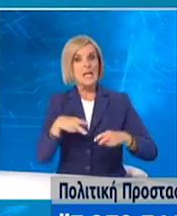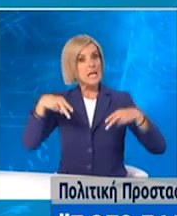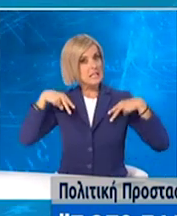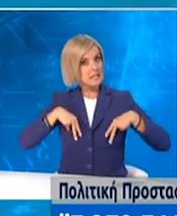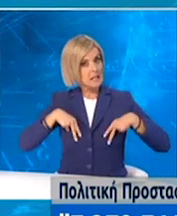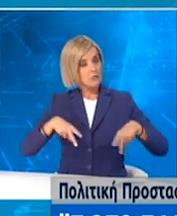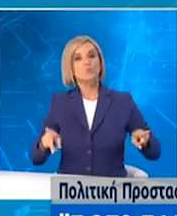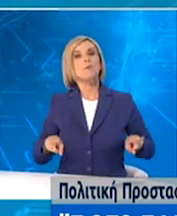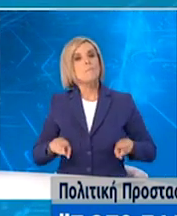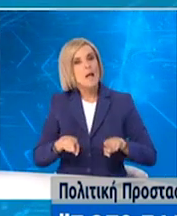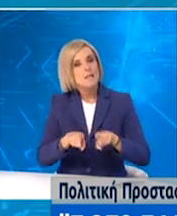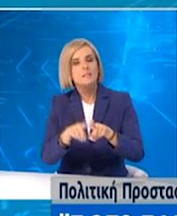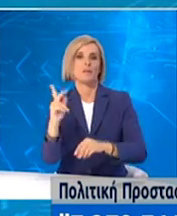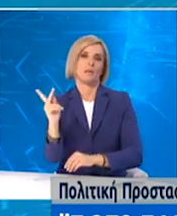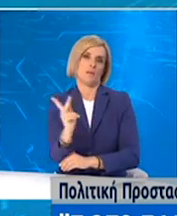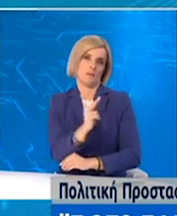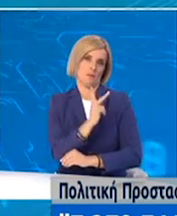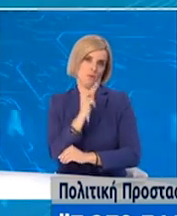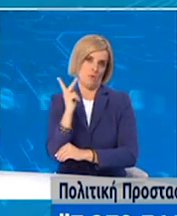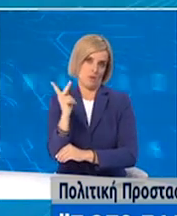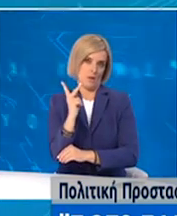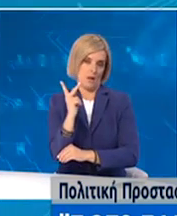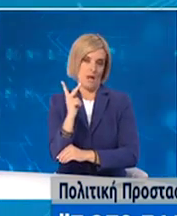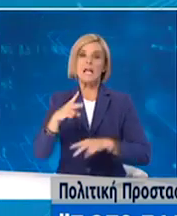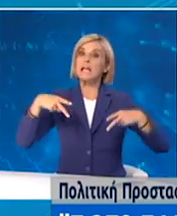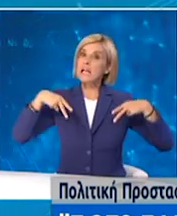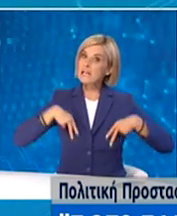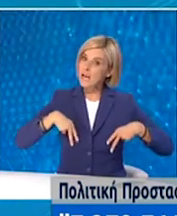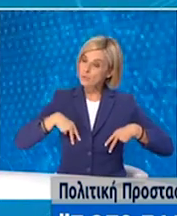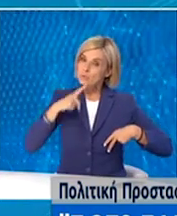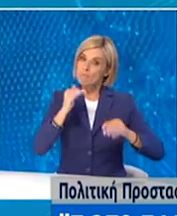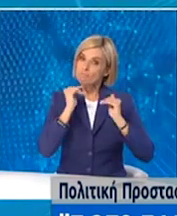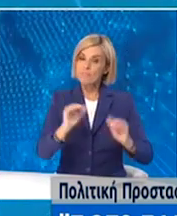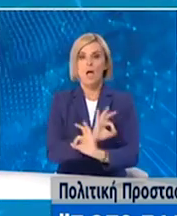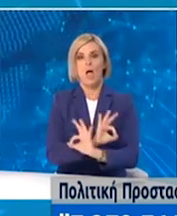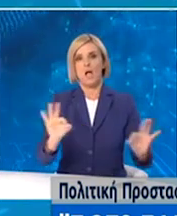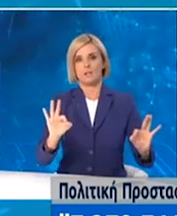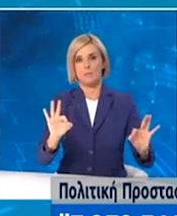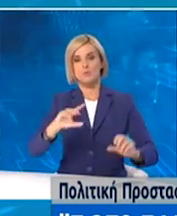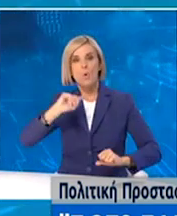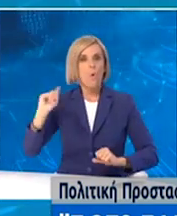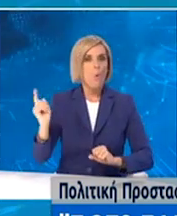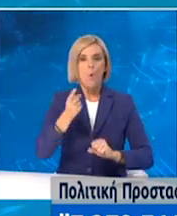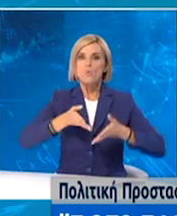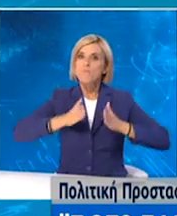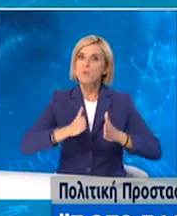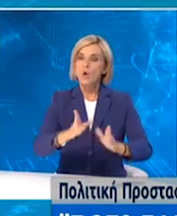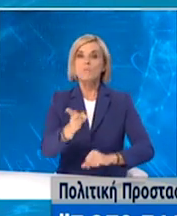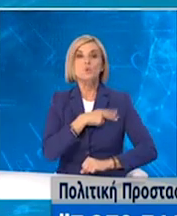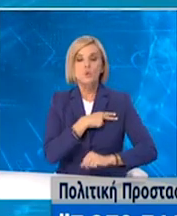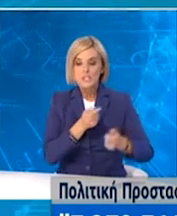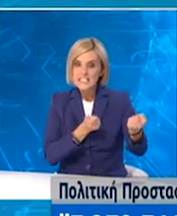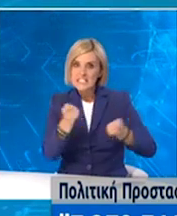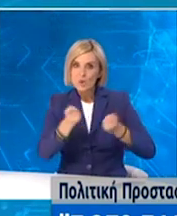κράτους, όσο και της ίδιας κοινωνίας. Ο μεν κρατικός μηχανισμός παραμένει έτοιμος. Σε όλη αυτή την πορεία προσαρμόζει τη στρατηγική